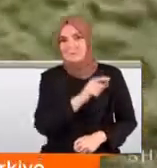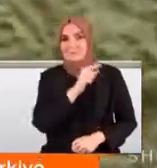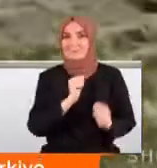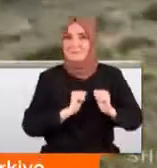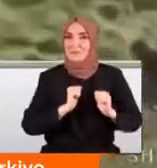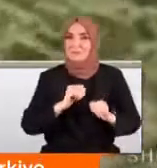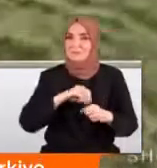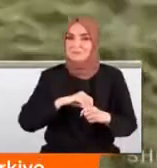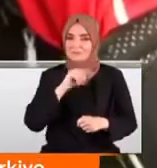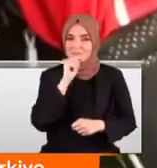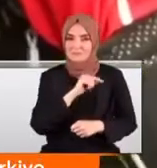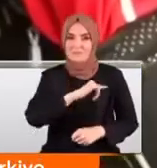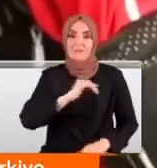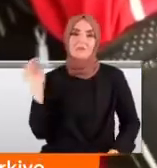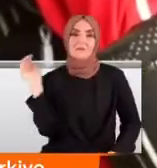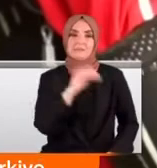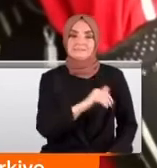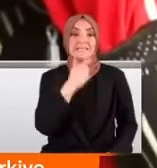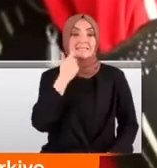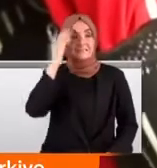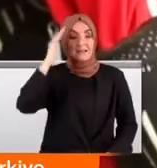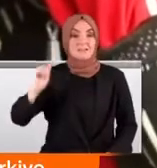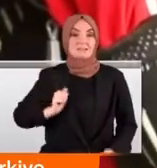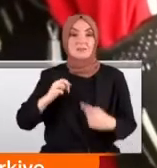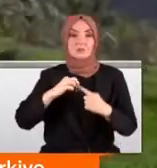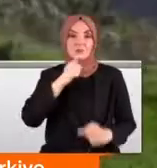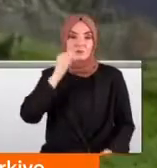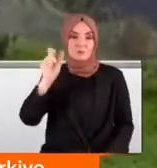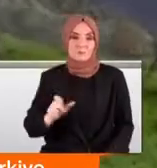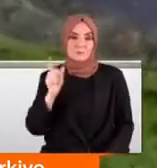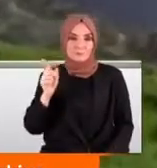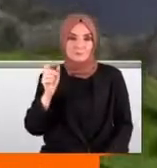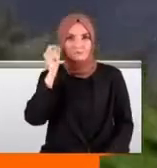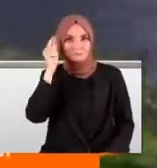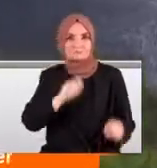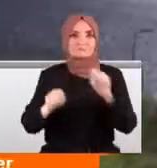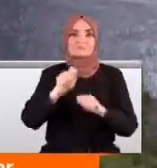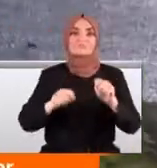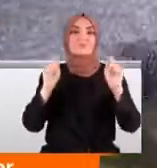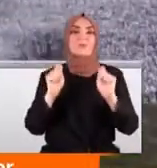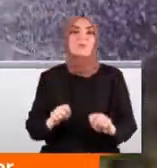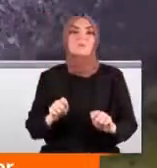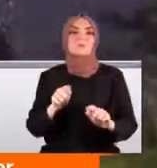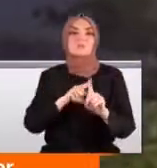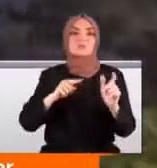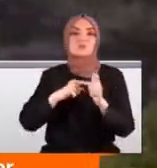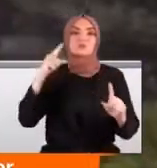Eski asker olan mucit Richard Browning'in icat ettiği Jet Suit bir kurtarma tatbikatında denendi.